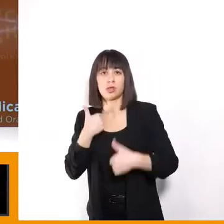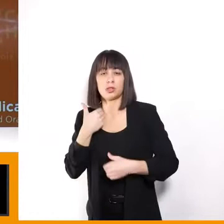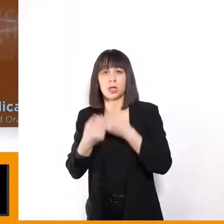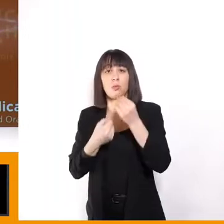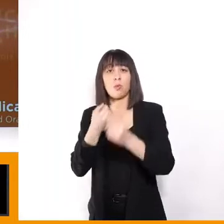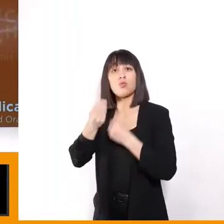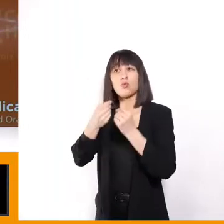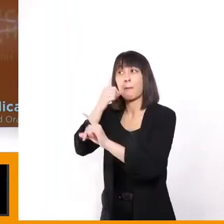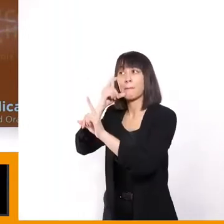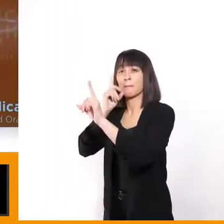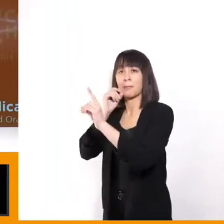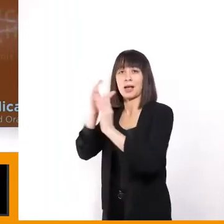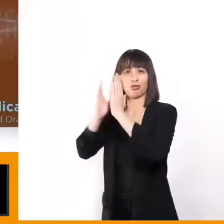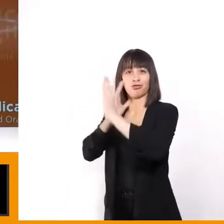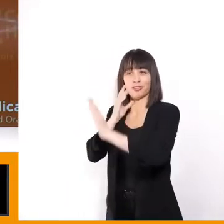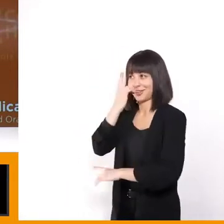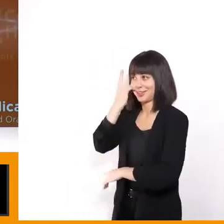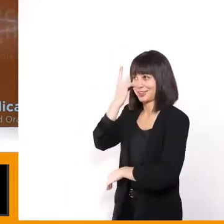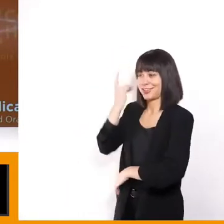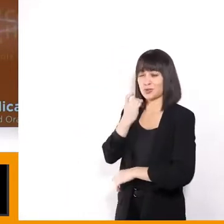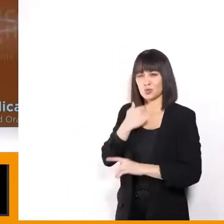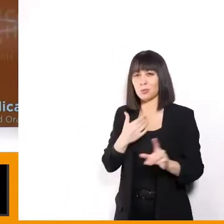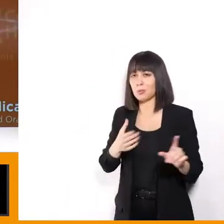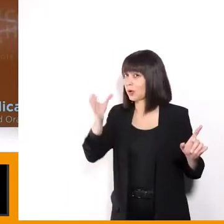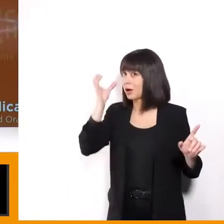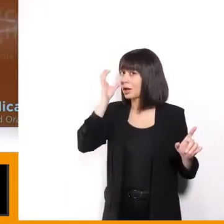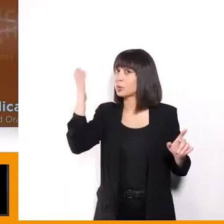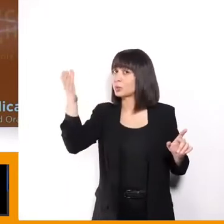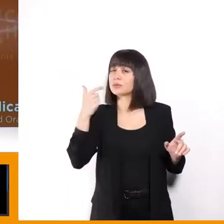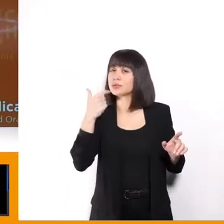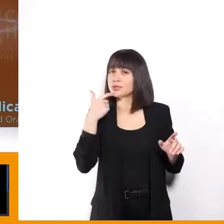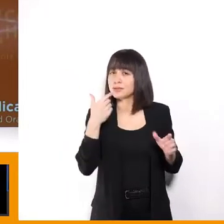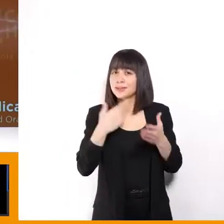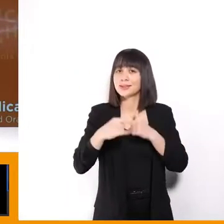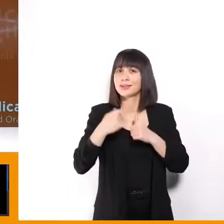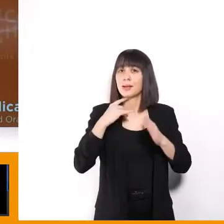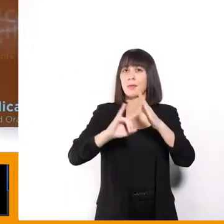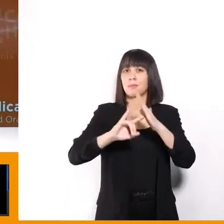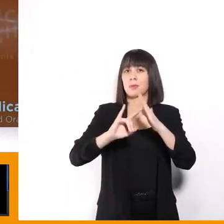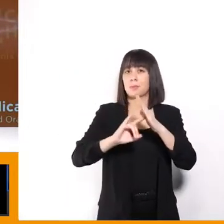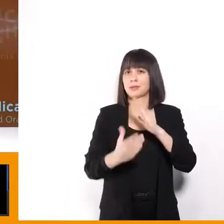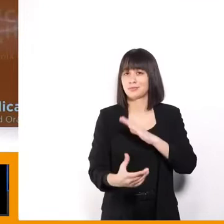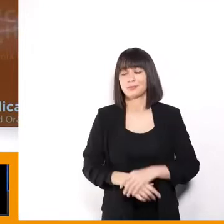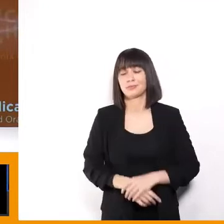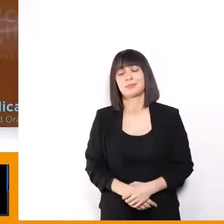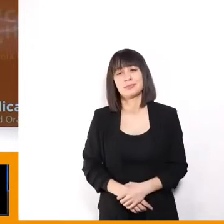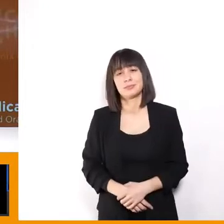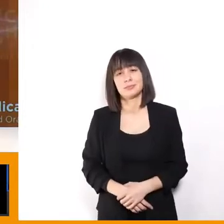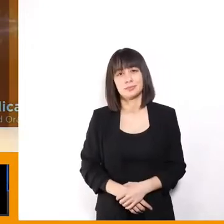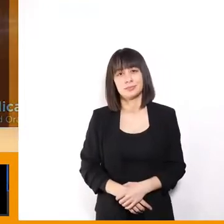poser directement les questions. On va en écouter une sur les maisons départementales des personnes handicapées.